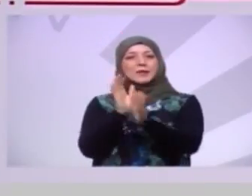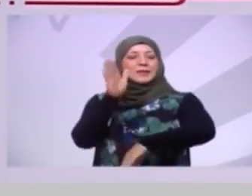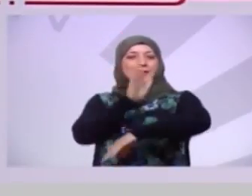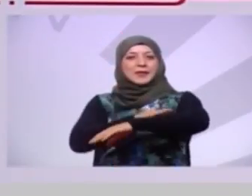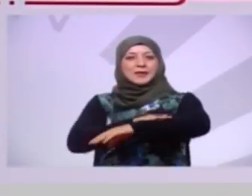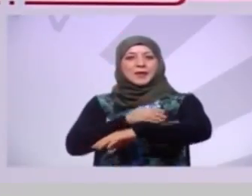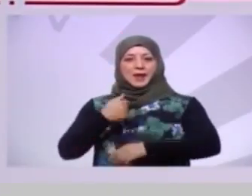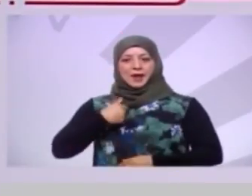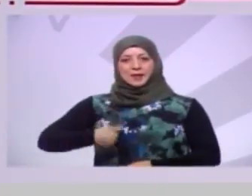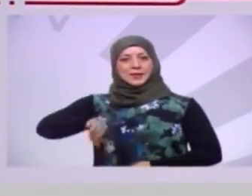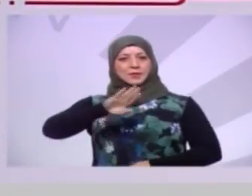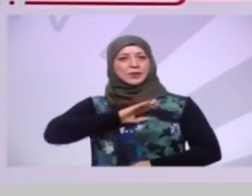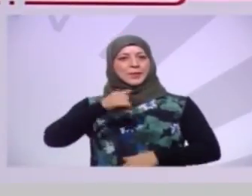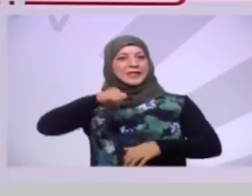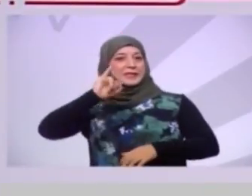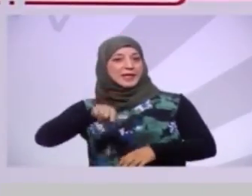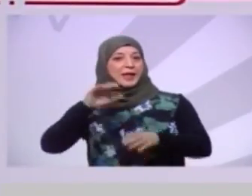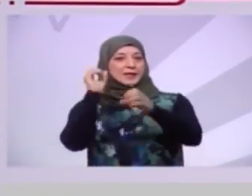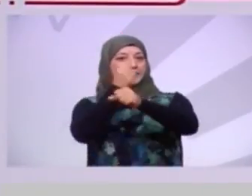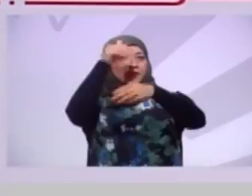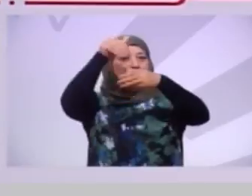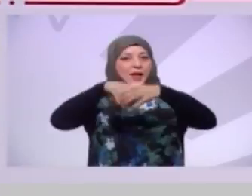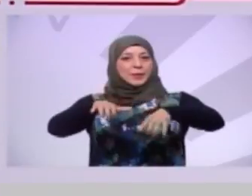ان تم انتخابي